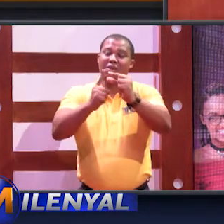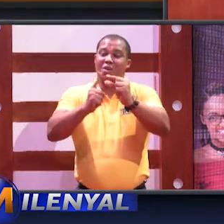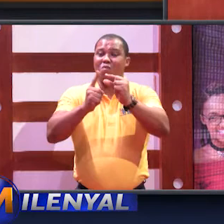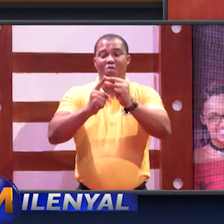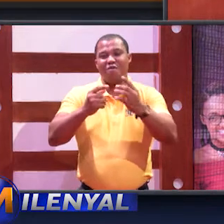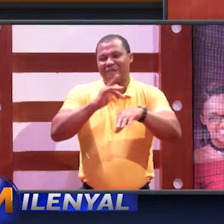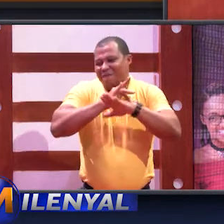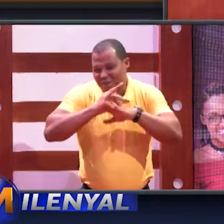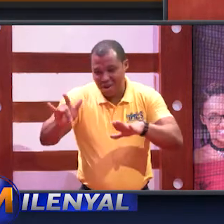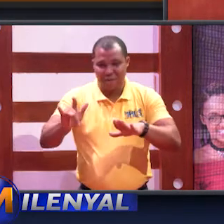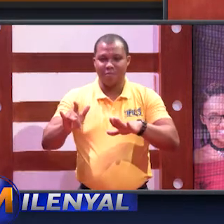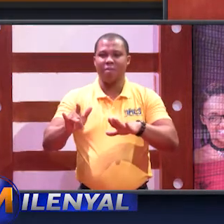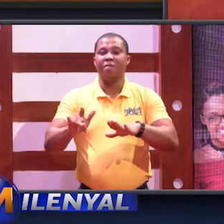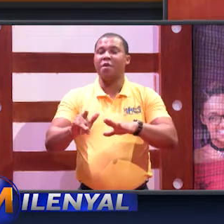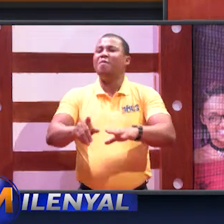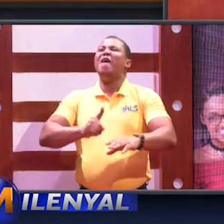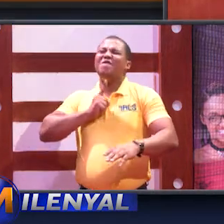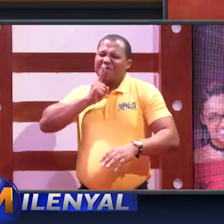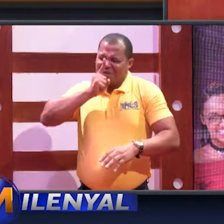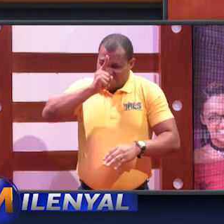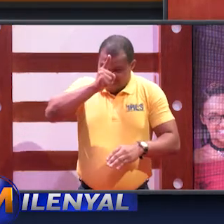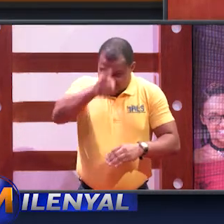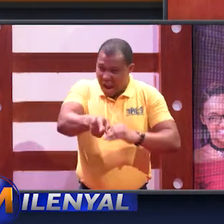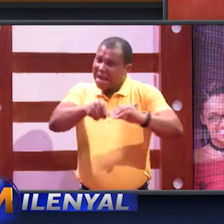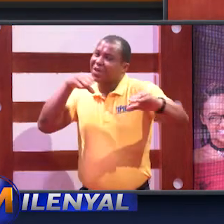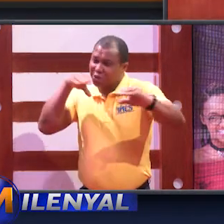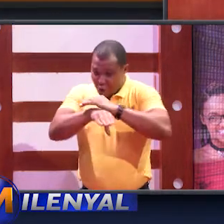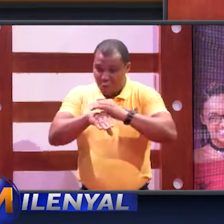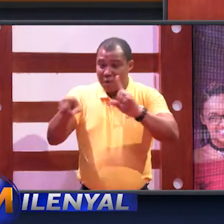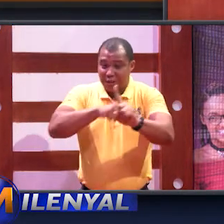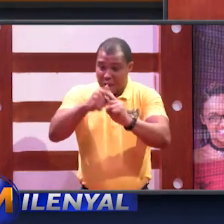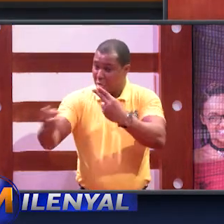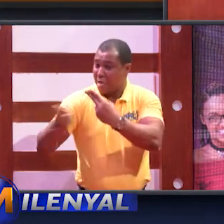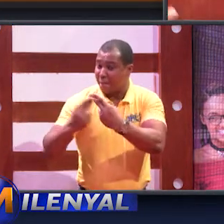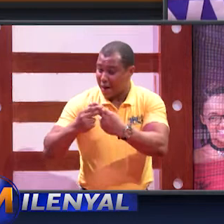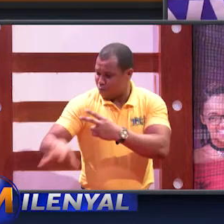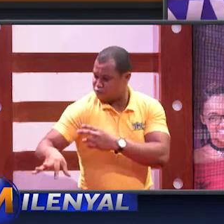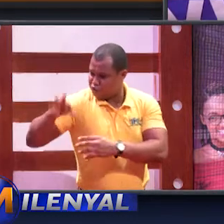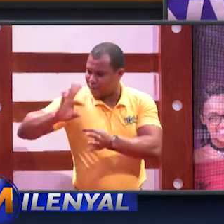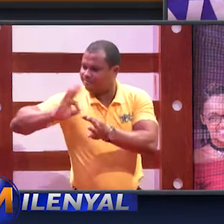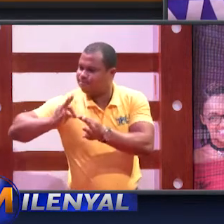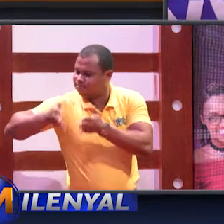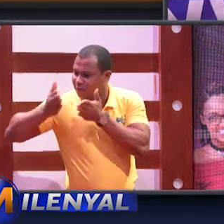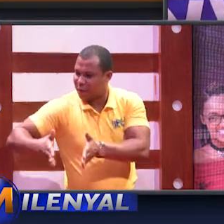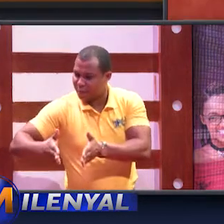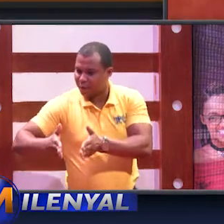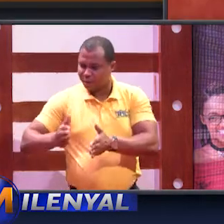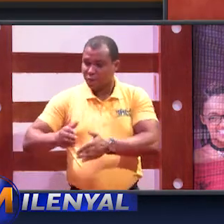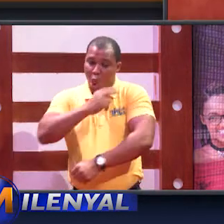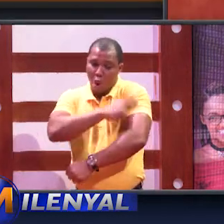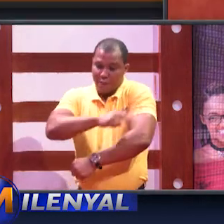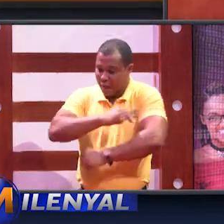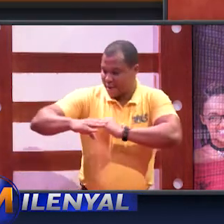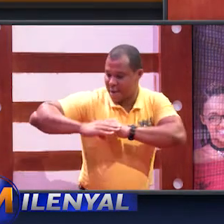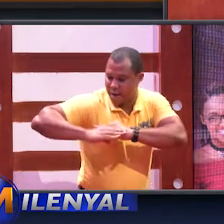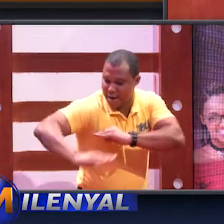abstractions. Mais vraie inclusion, hein, c'est lorsque par exemple dans banque, on ca jeune interprète, c'est lorsque ca gagne de rampe